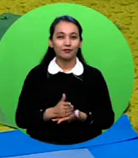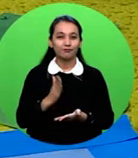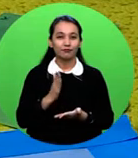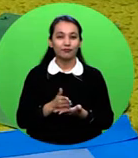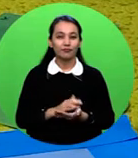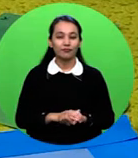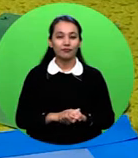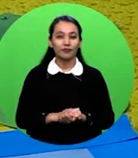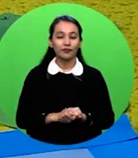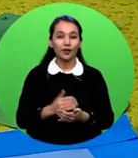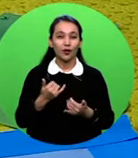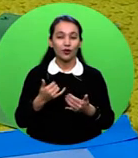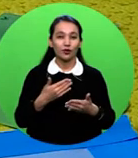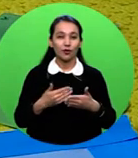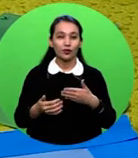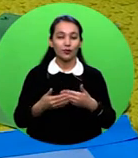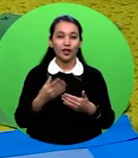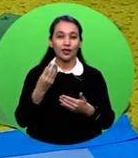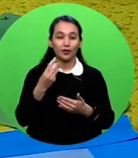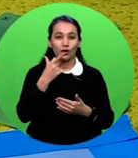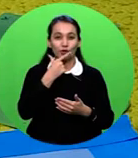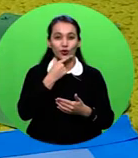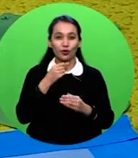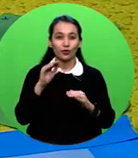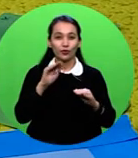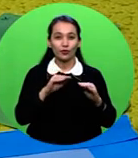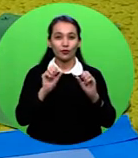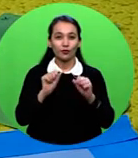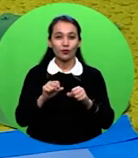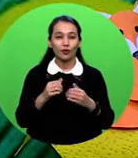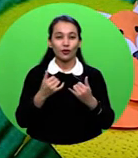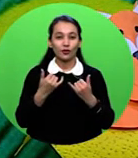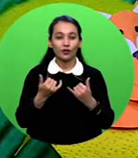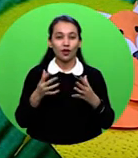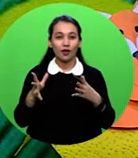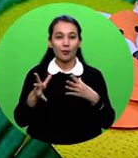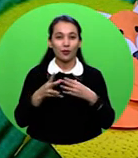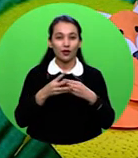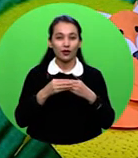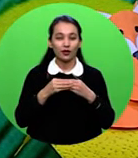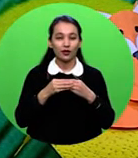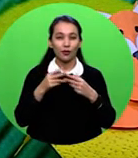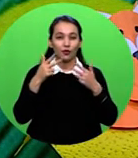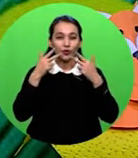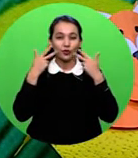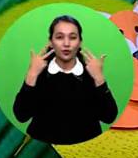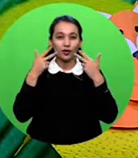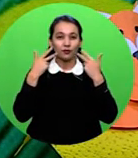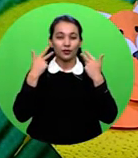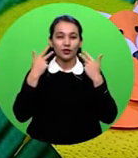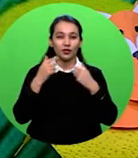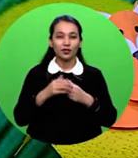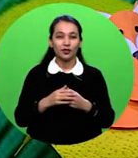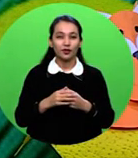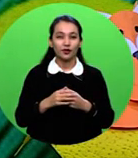hoshiya mana shu yaratgan buyumimizga yanada ko'rk qo'shadi. Ana endi birgalikda